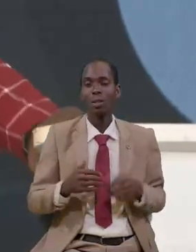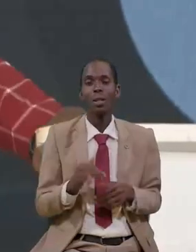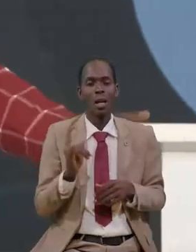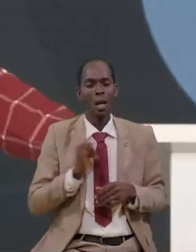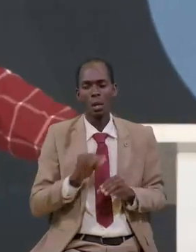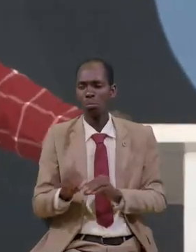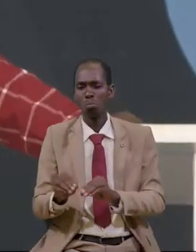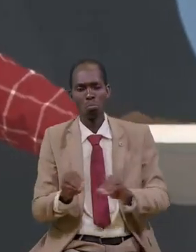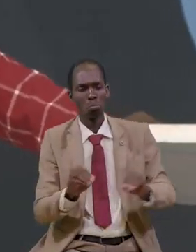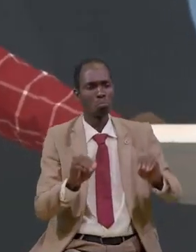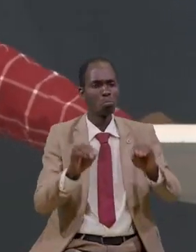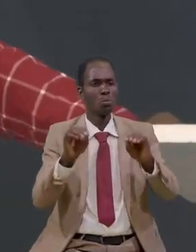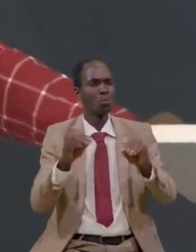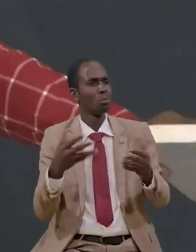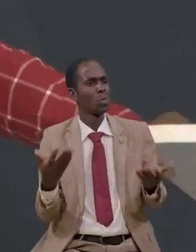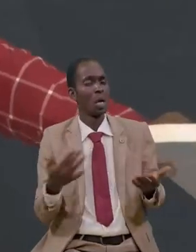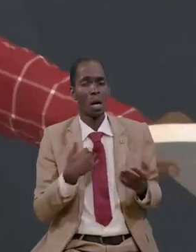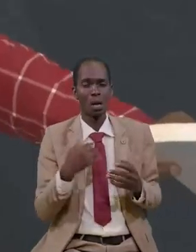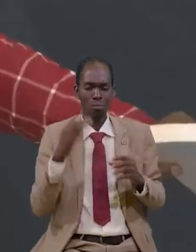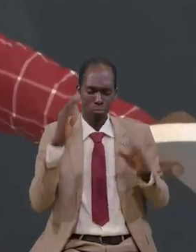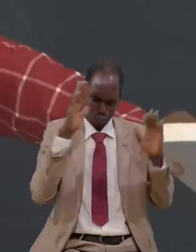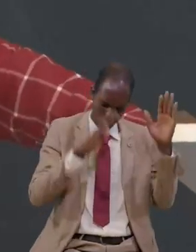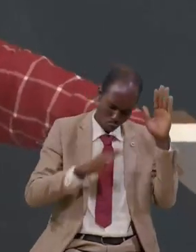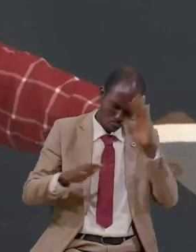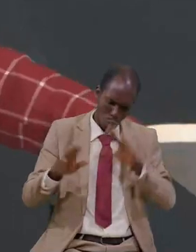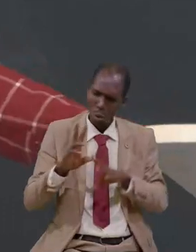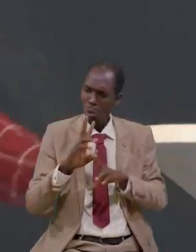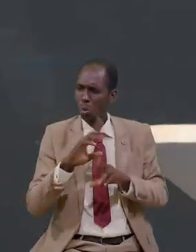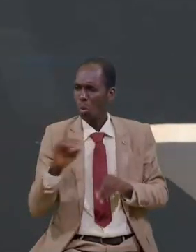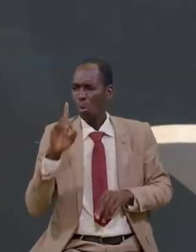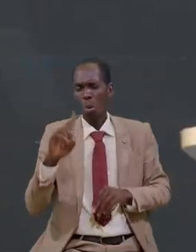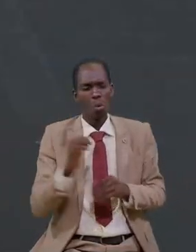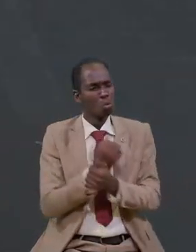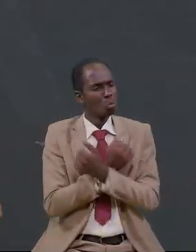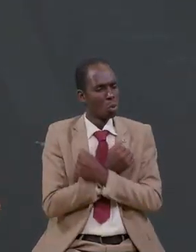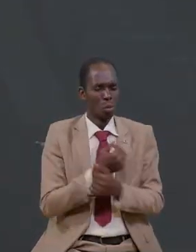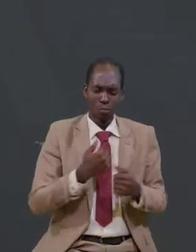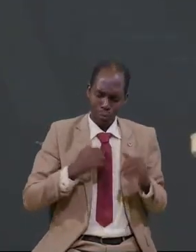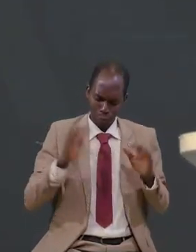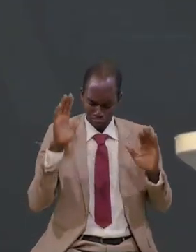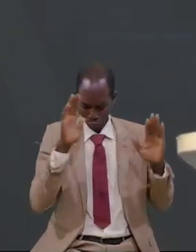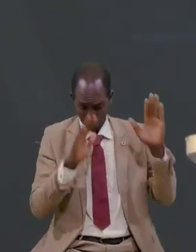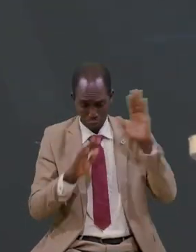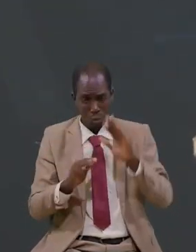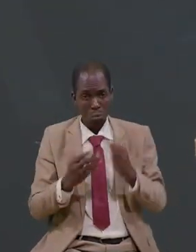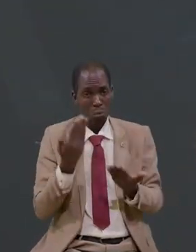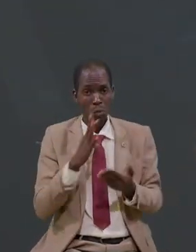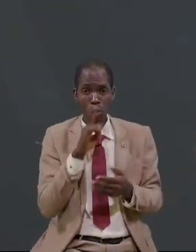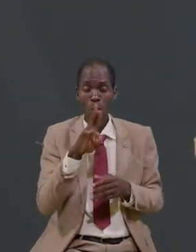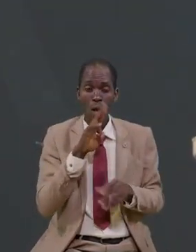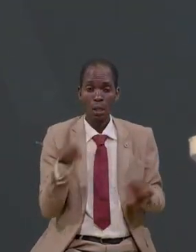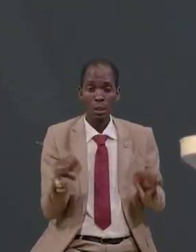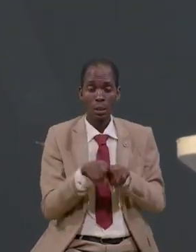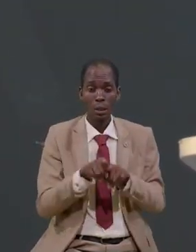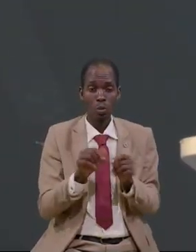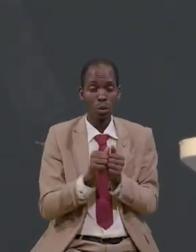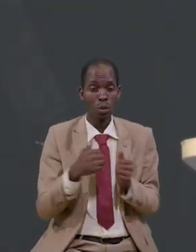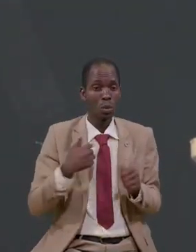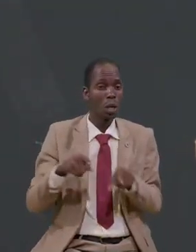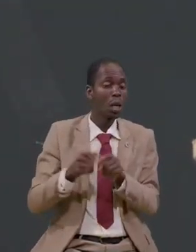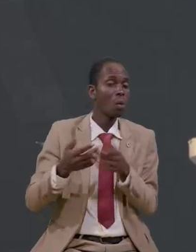j'allais et je disais, oh, personne ne m'aime. Peut-être tu es là aujourd'hui et tu te dis, oh, je regarde le